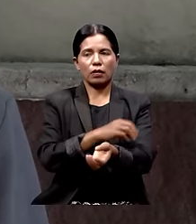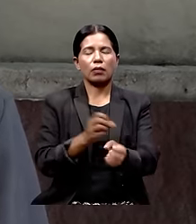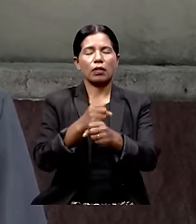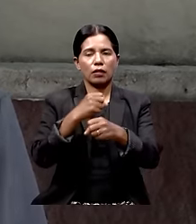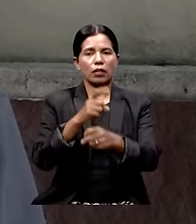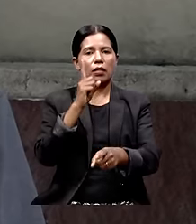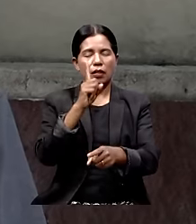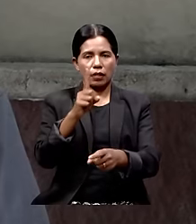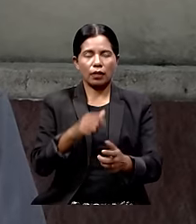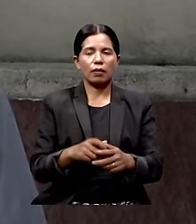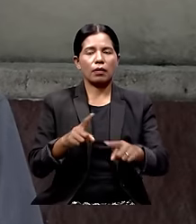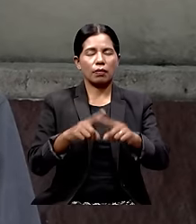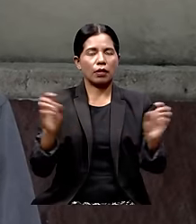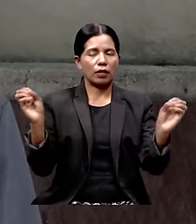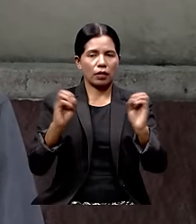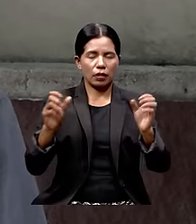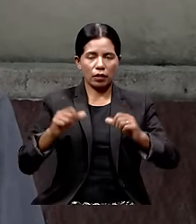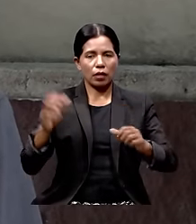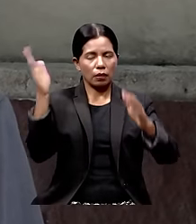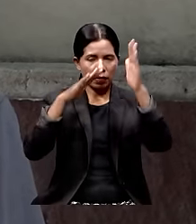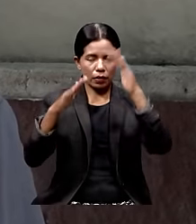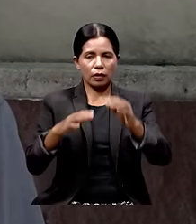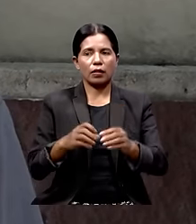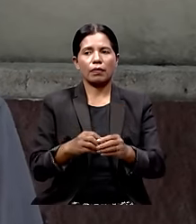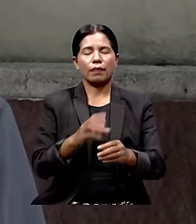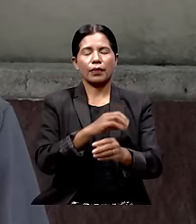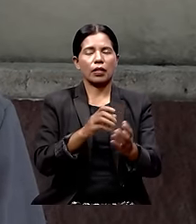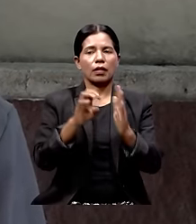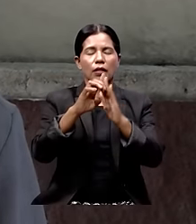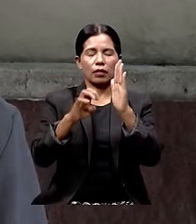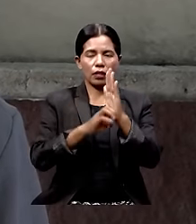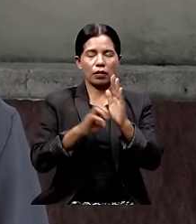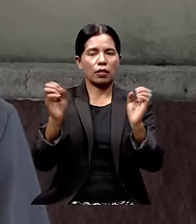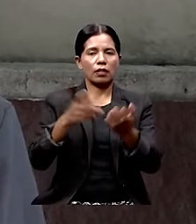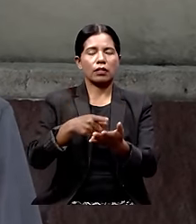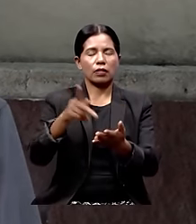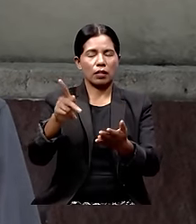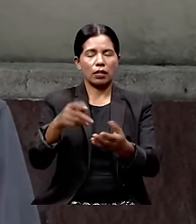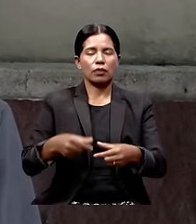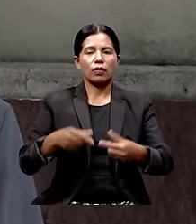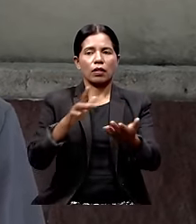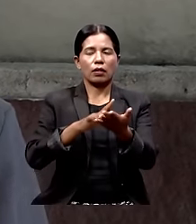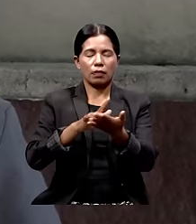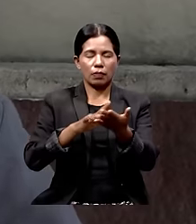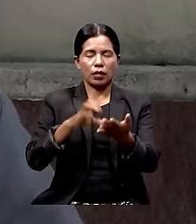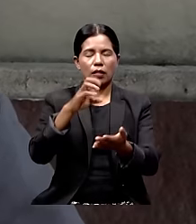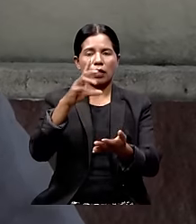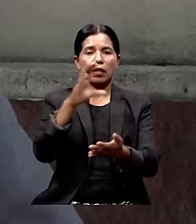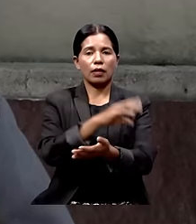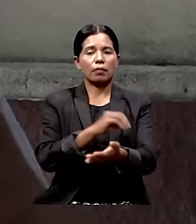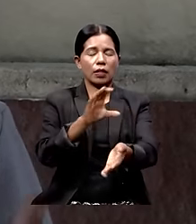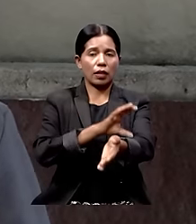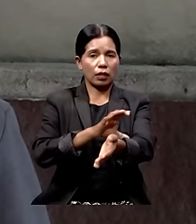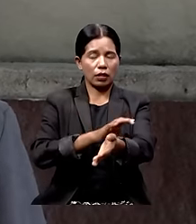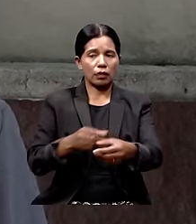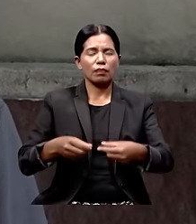mabe lay problema sestar la silu anta fo sir fo di temuru temuru kanker lifomania ni ia usi